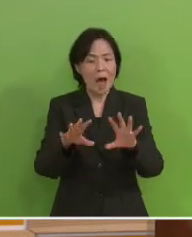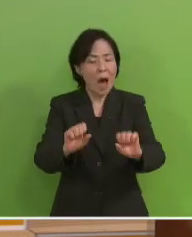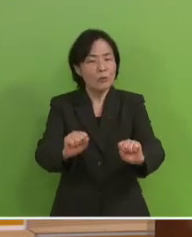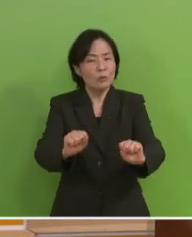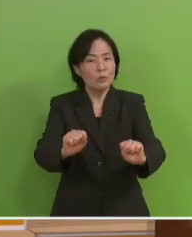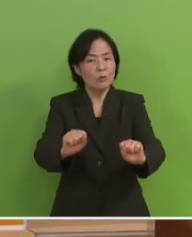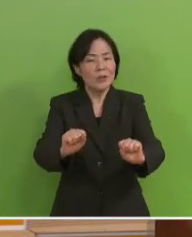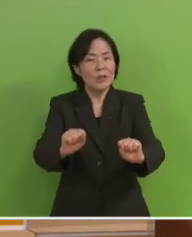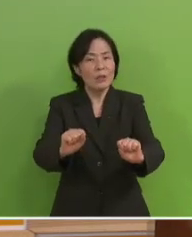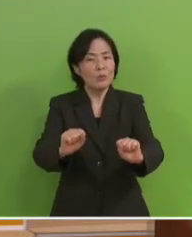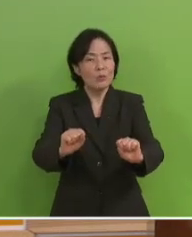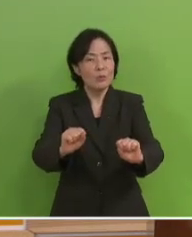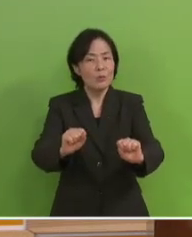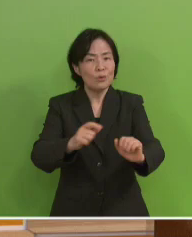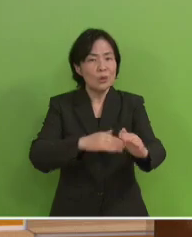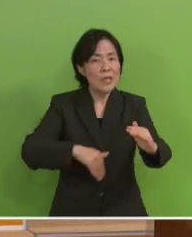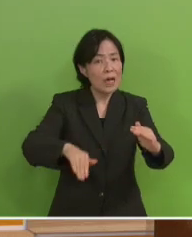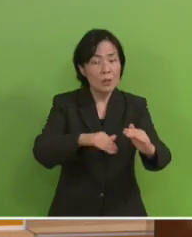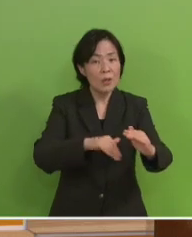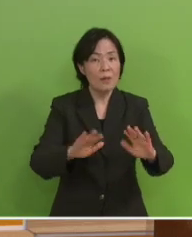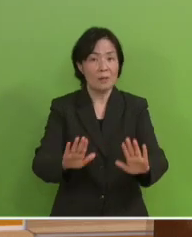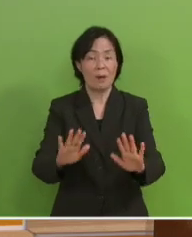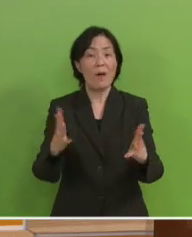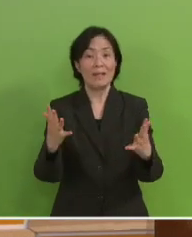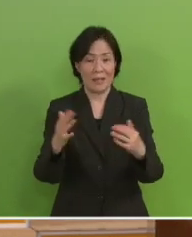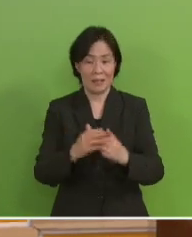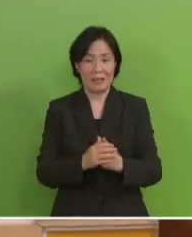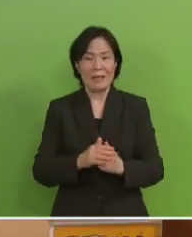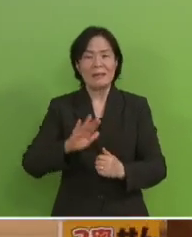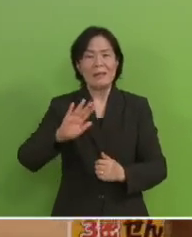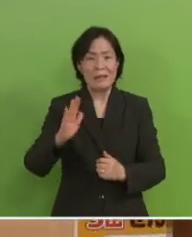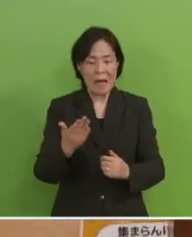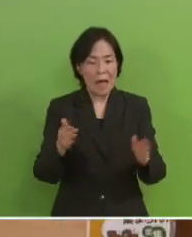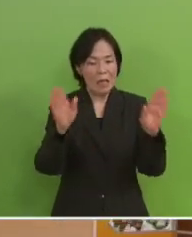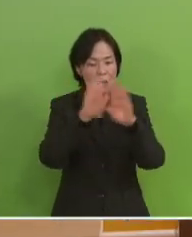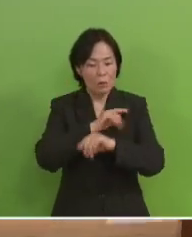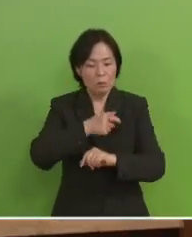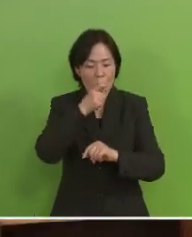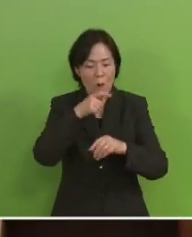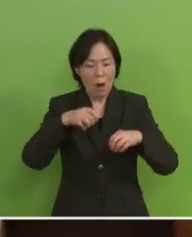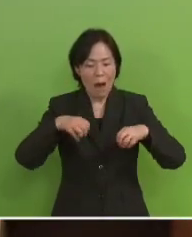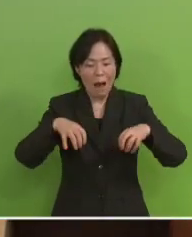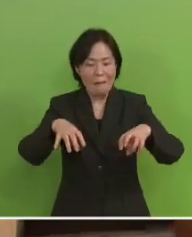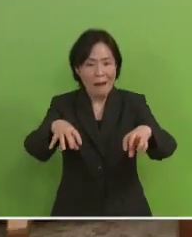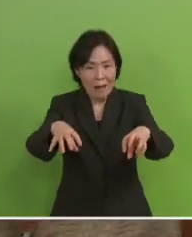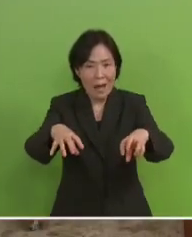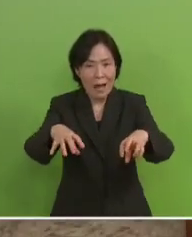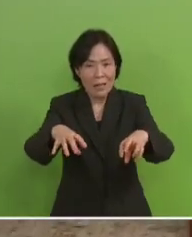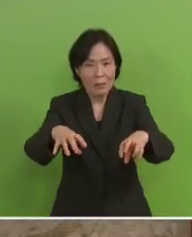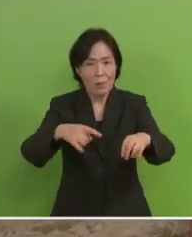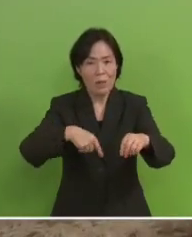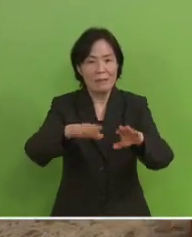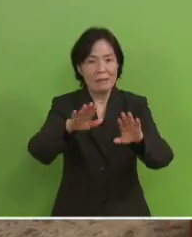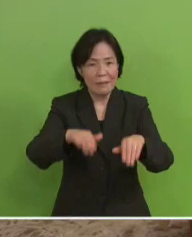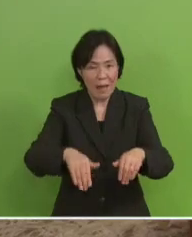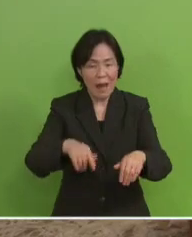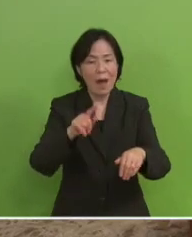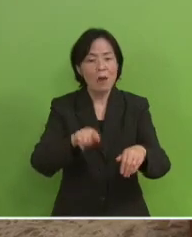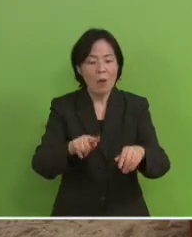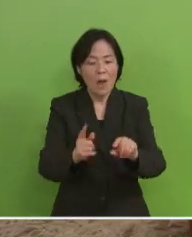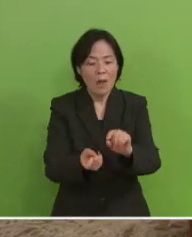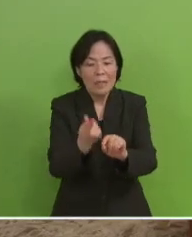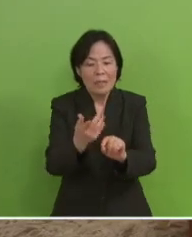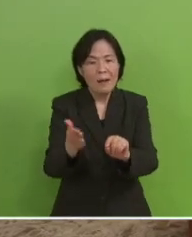ものは今のところないんですけれどもやはり夜の繁華街を利用したというこの繁華街クラスターに端を発し